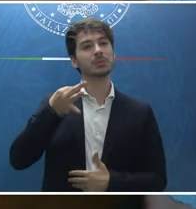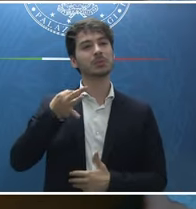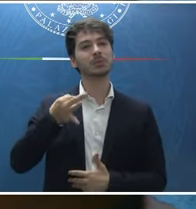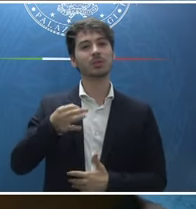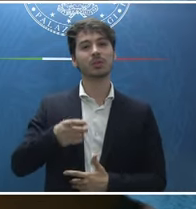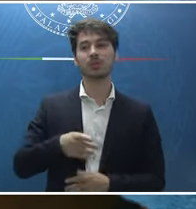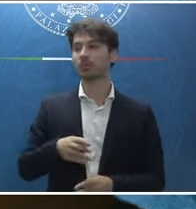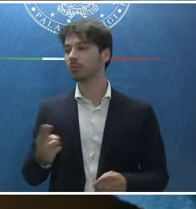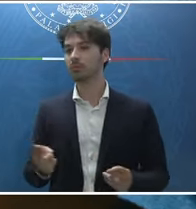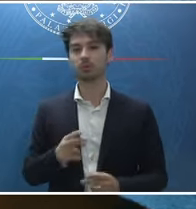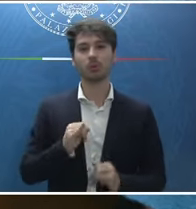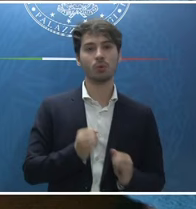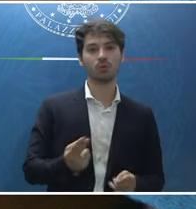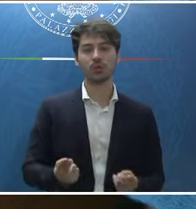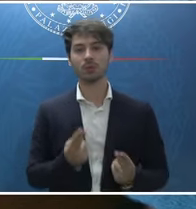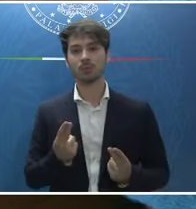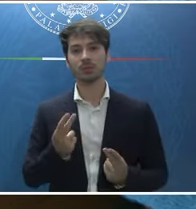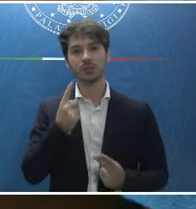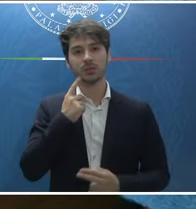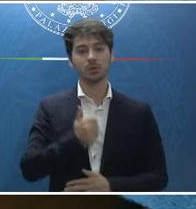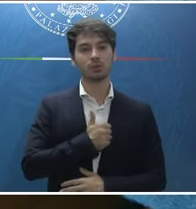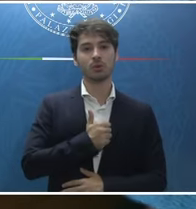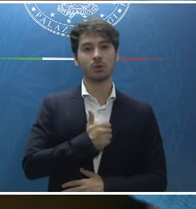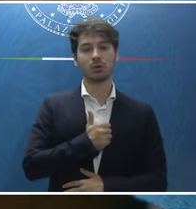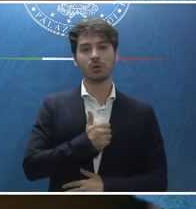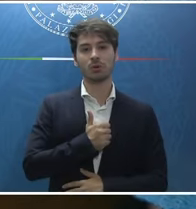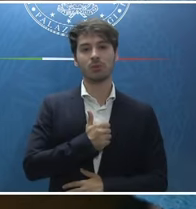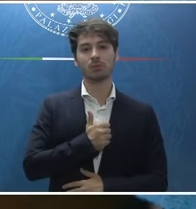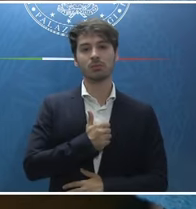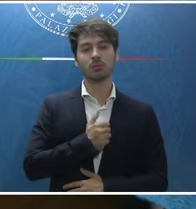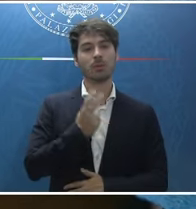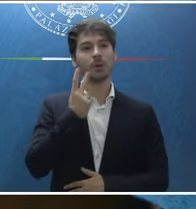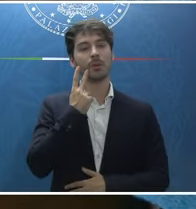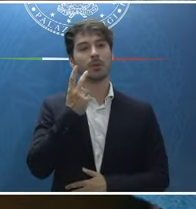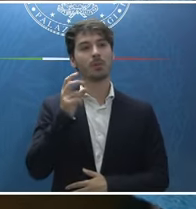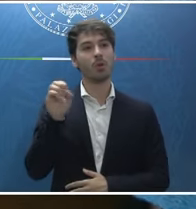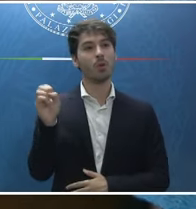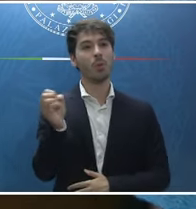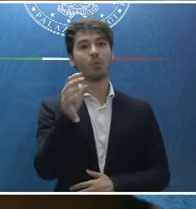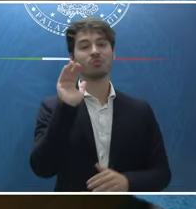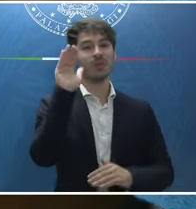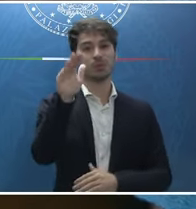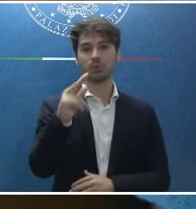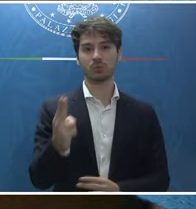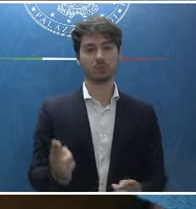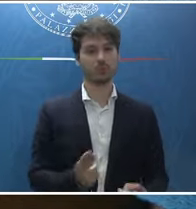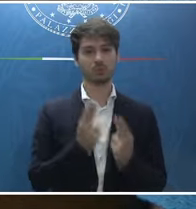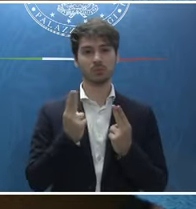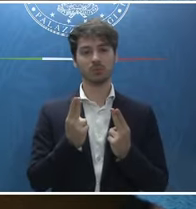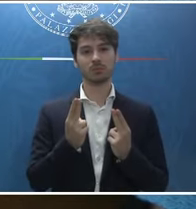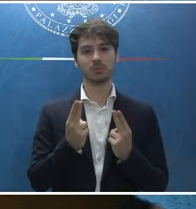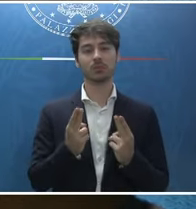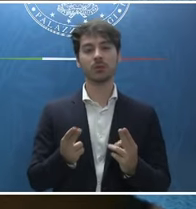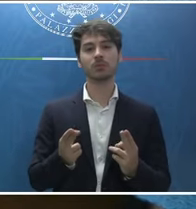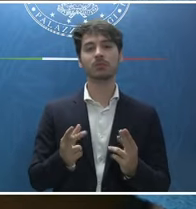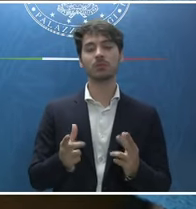via d'uscita, che non fa intravedere un percorso di luce e che porta